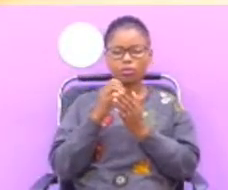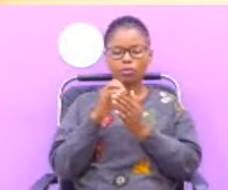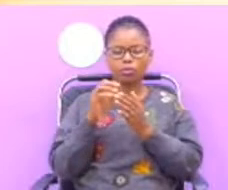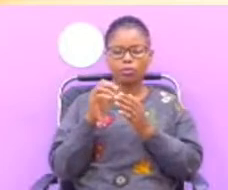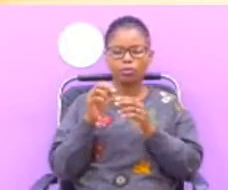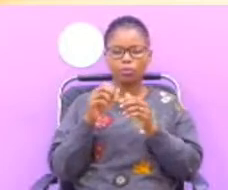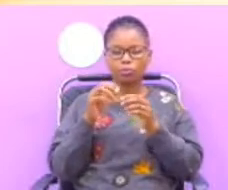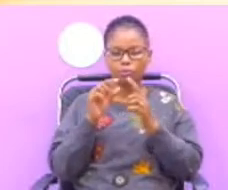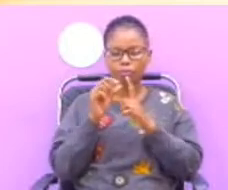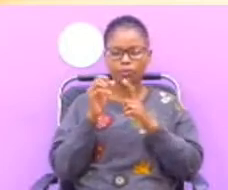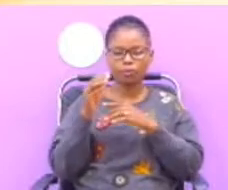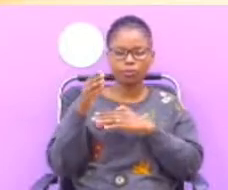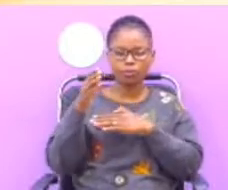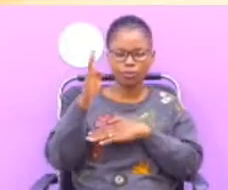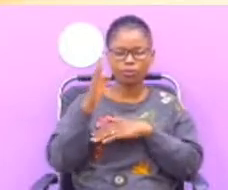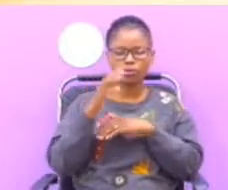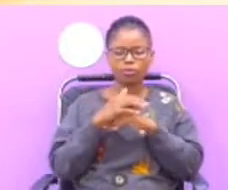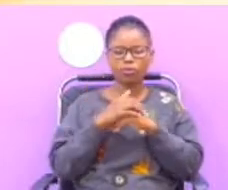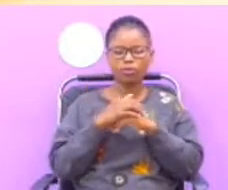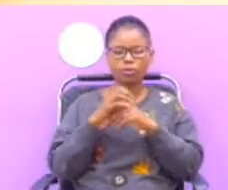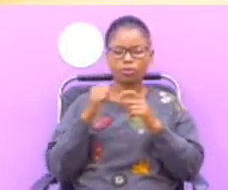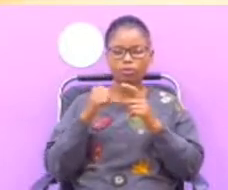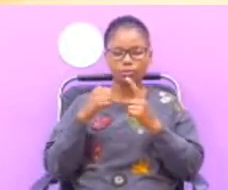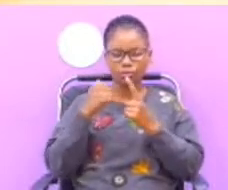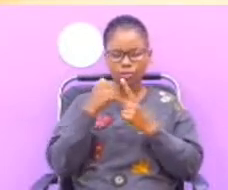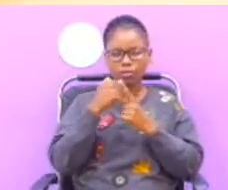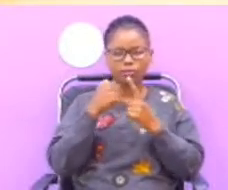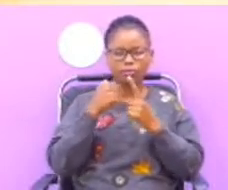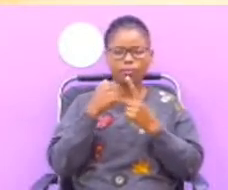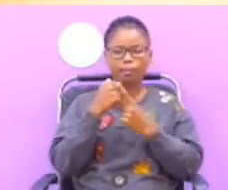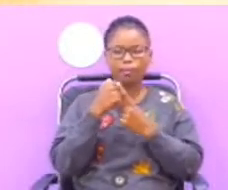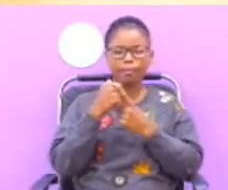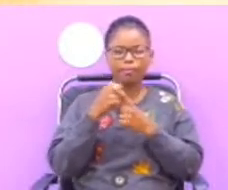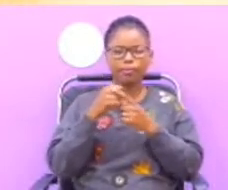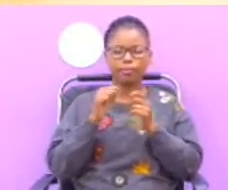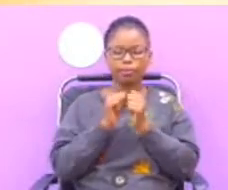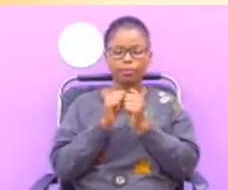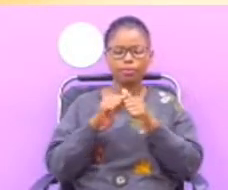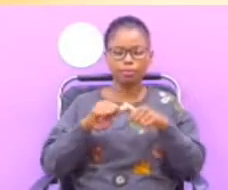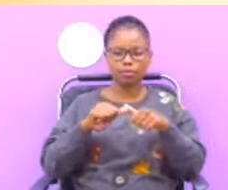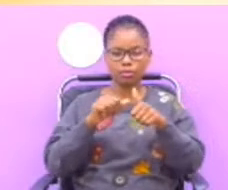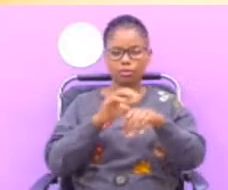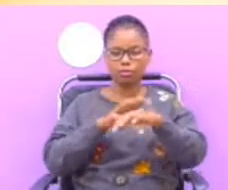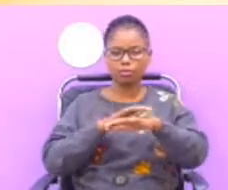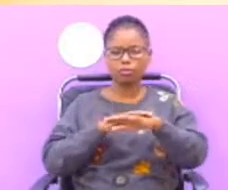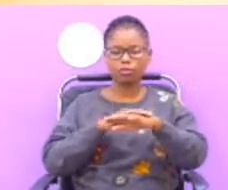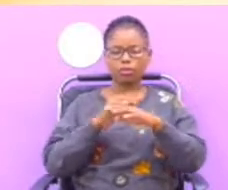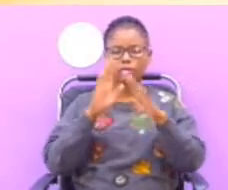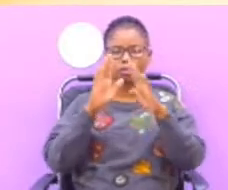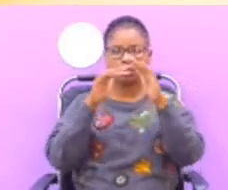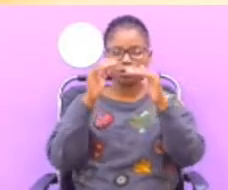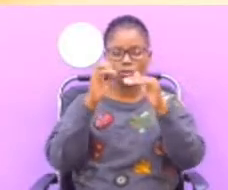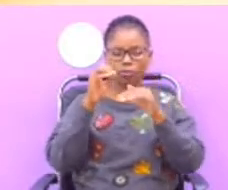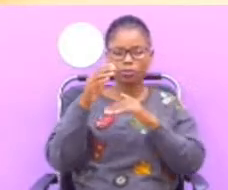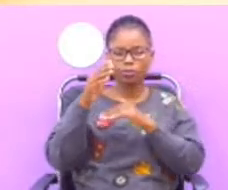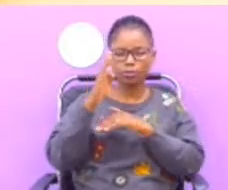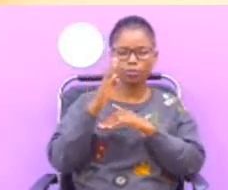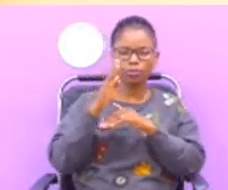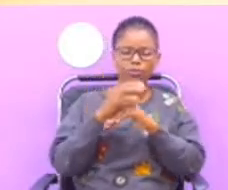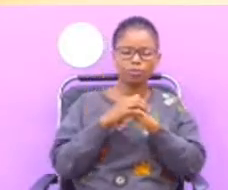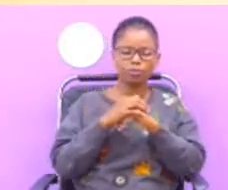kiugo kĩa Ngai mwatoranĩrio mbara nĩ gũikara wega ũthamaki-inĩ wa Ngai thĩinĩ wa rĩtwa rĩa